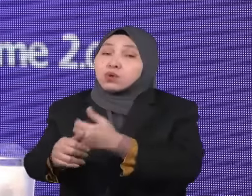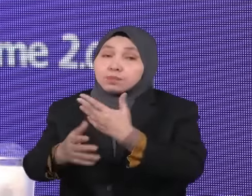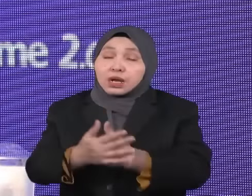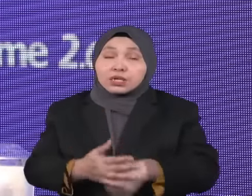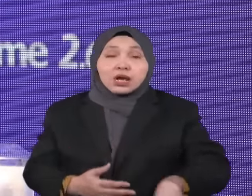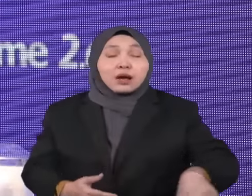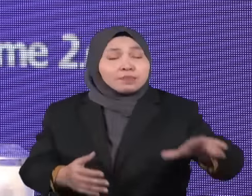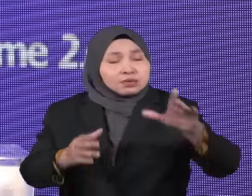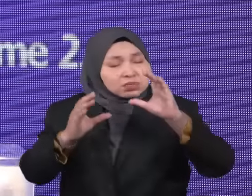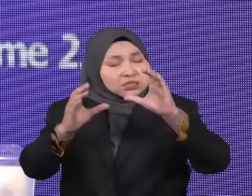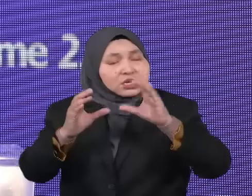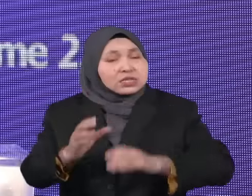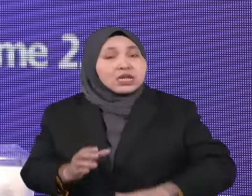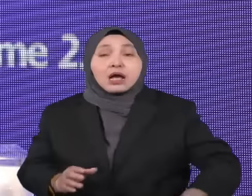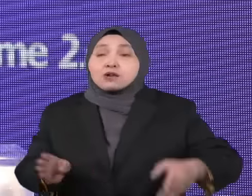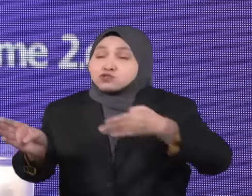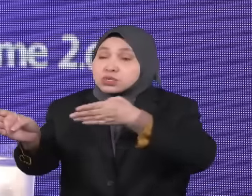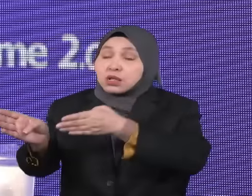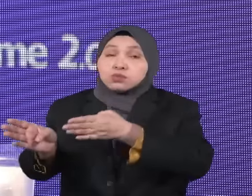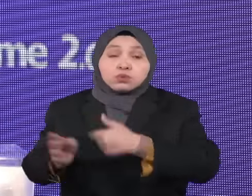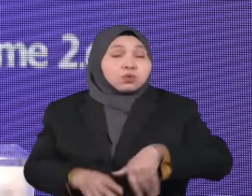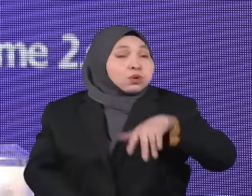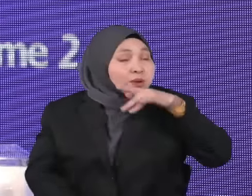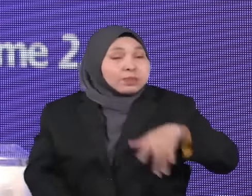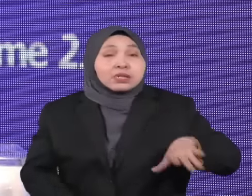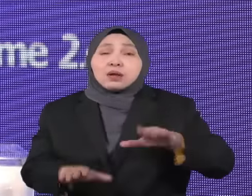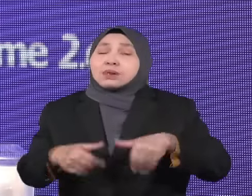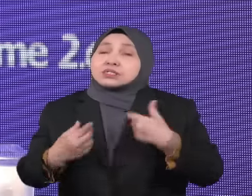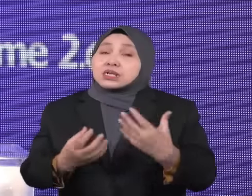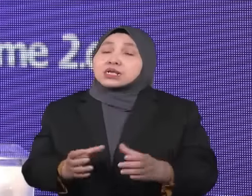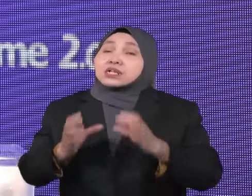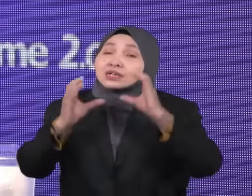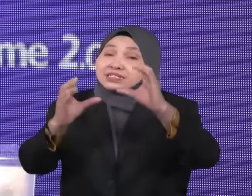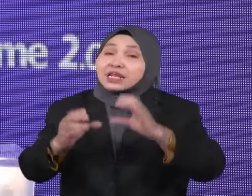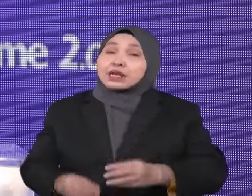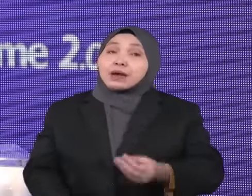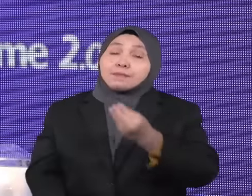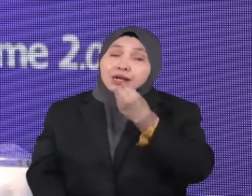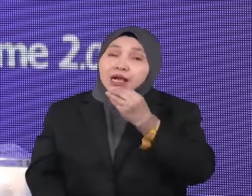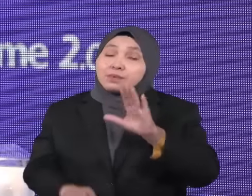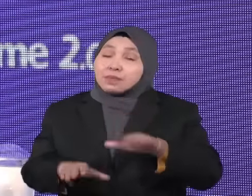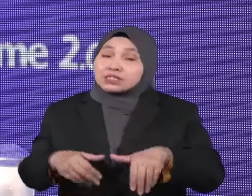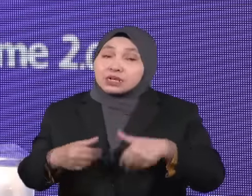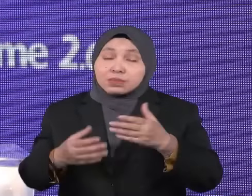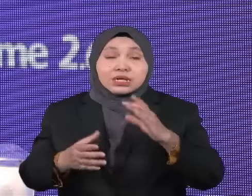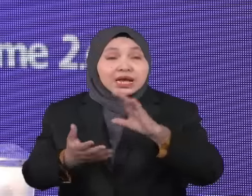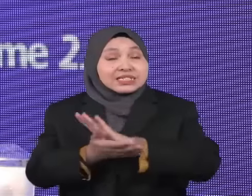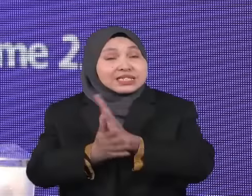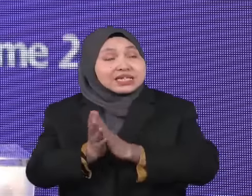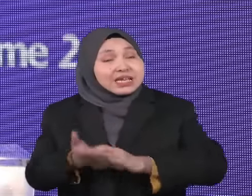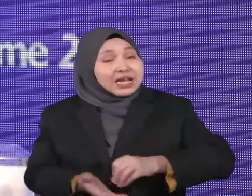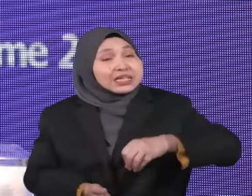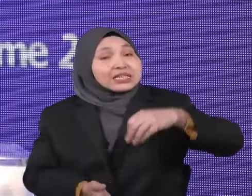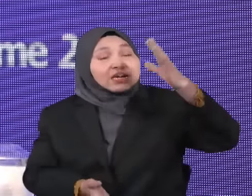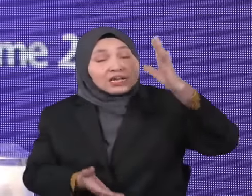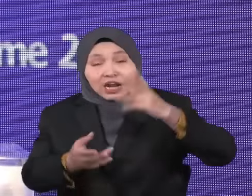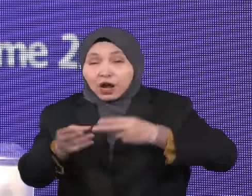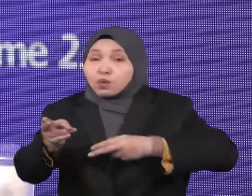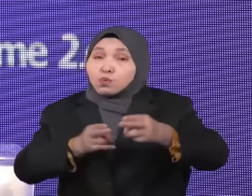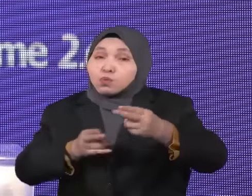uswatun hasanah daripada Nabi Muhammad sallallahu alaihi wasallam. Macam mana nak makan, macam mana nak jadi kaya ke ataupun nak